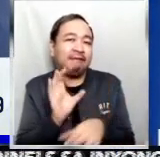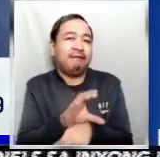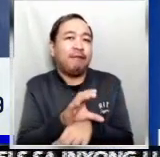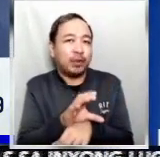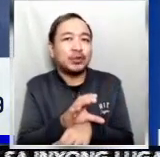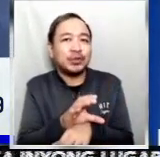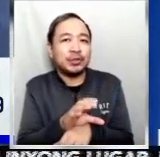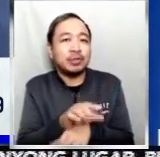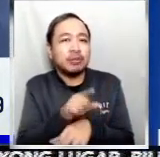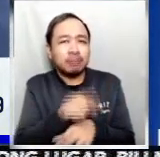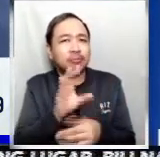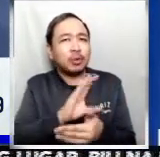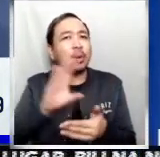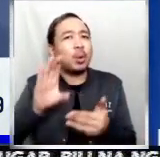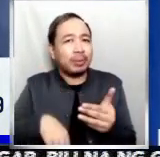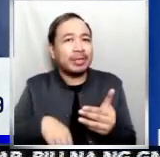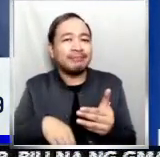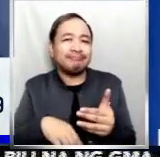makumpleto yung istorya.